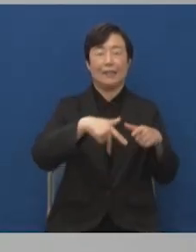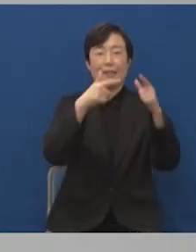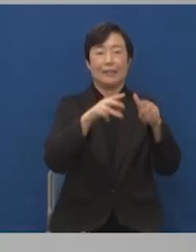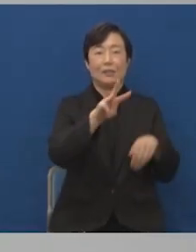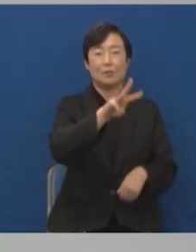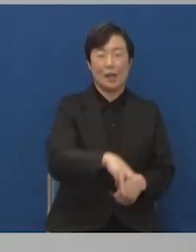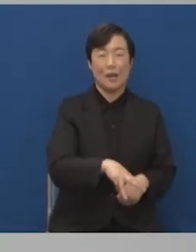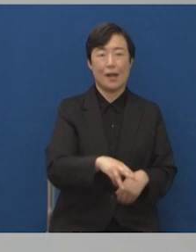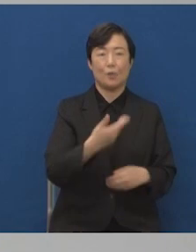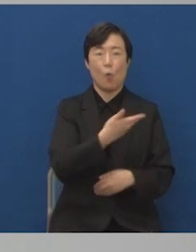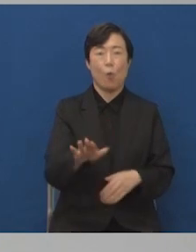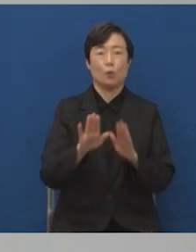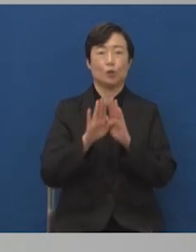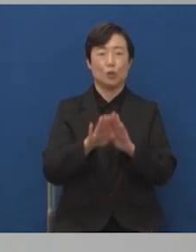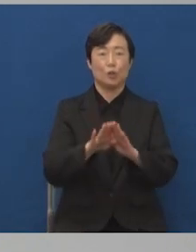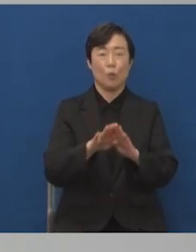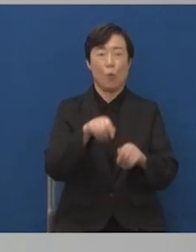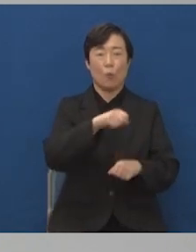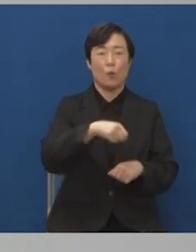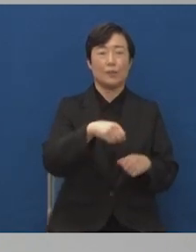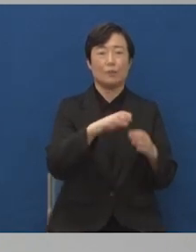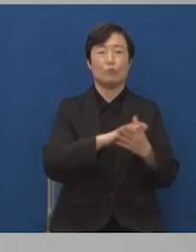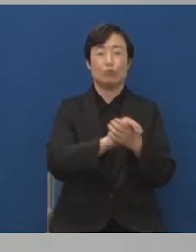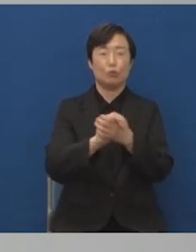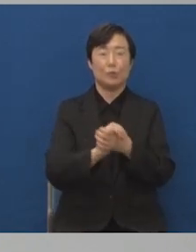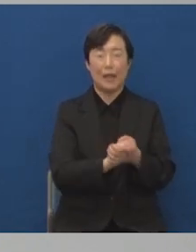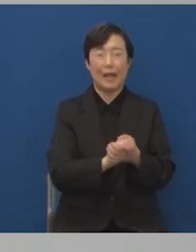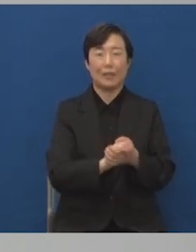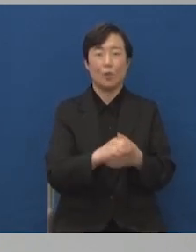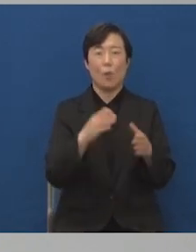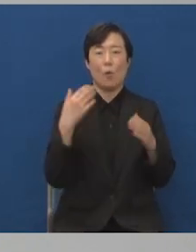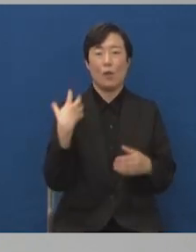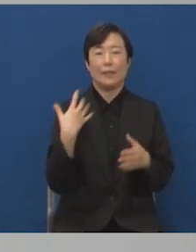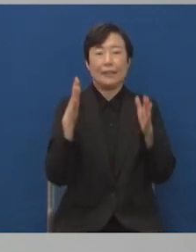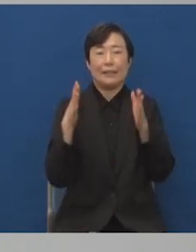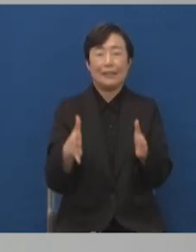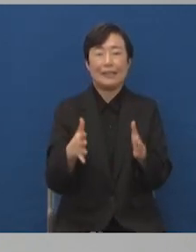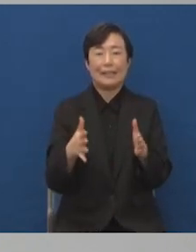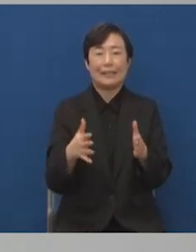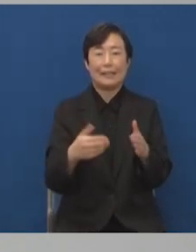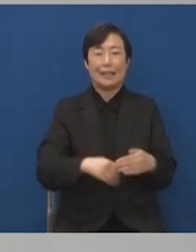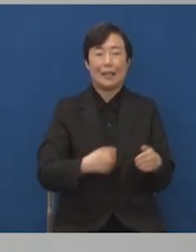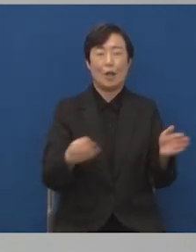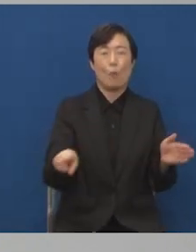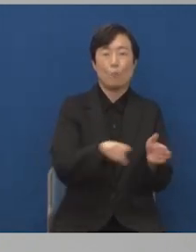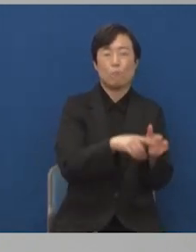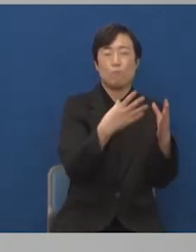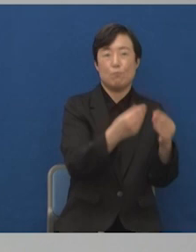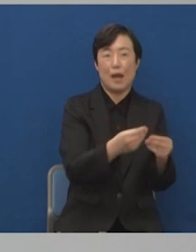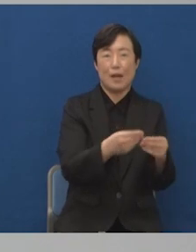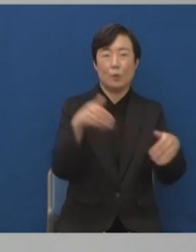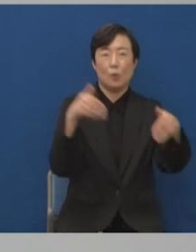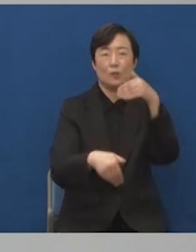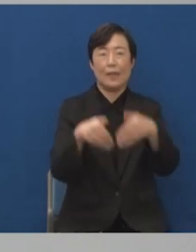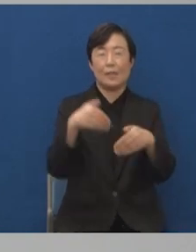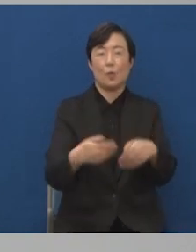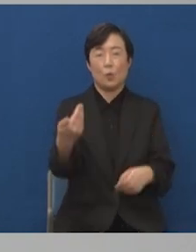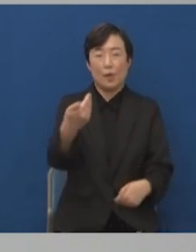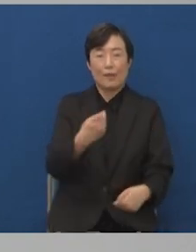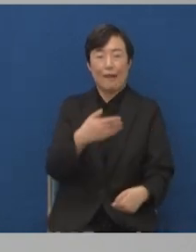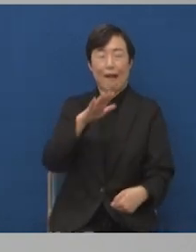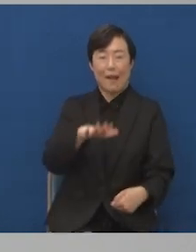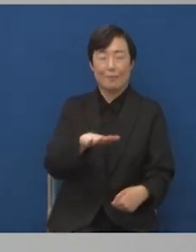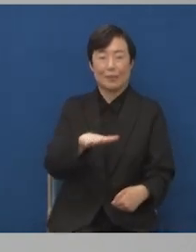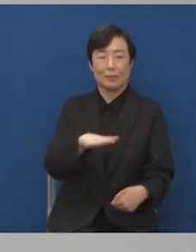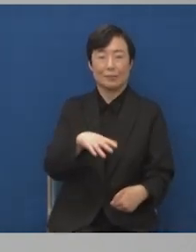の議会の議員の任期満了に伴う選挙の依頼が参っております。また市選挙管理委員会